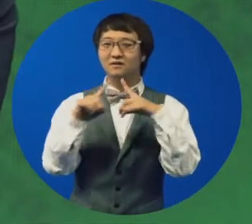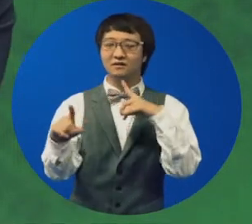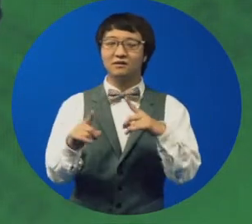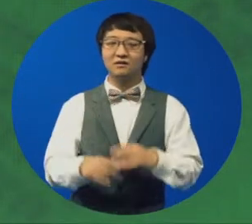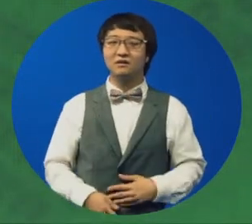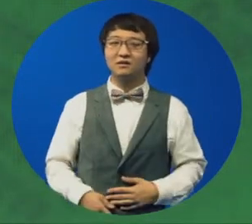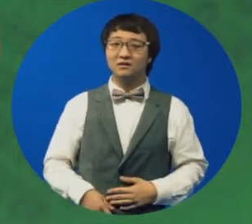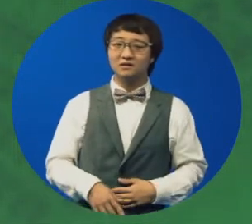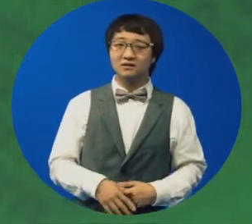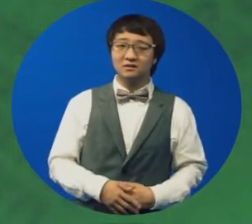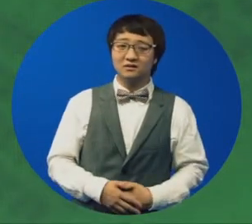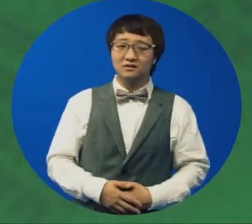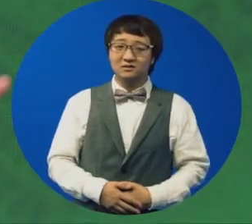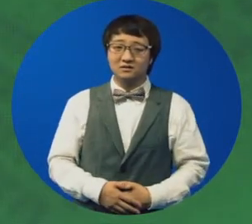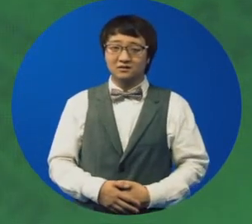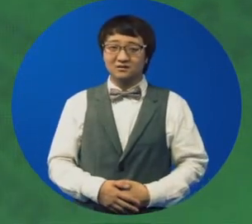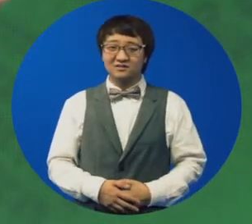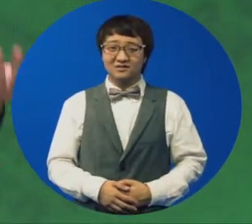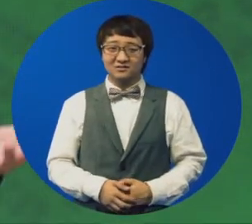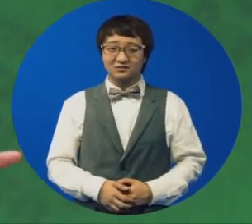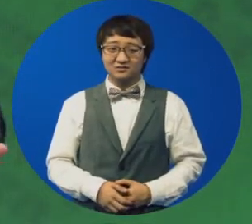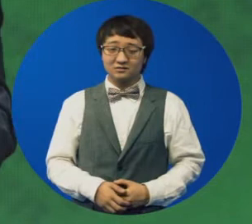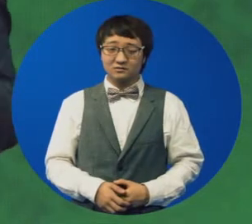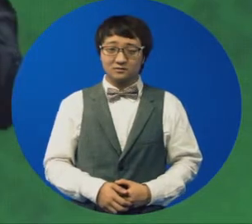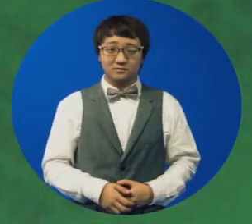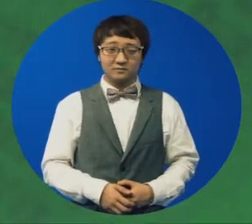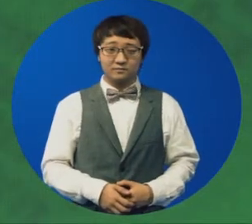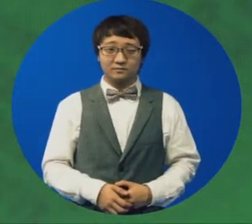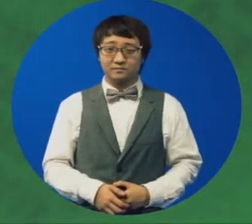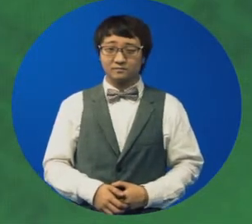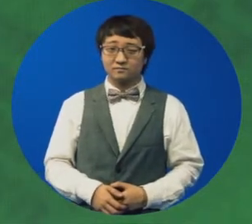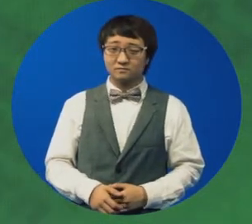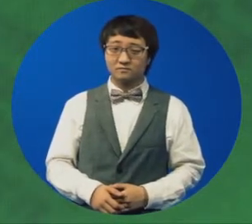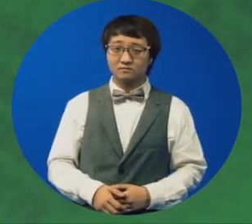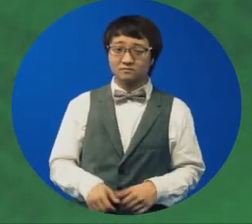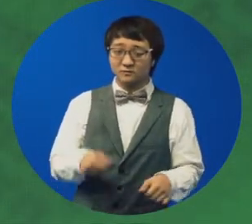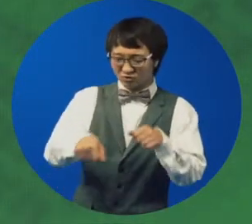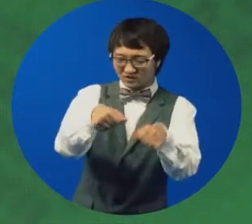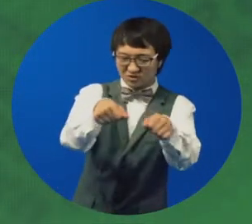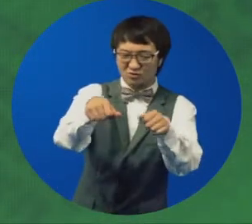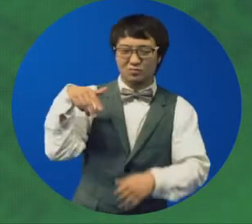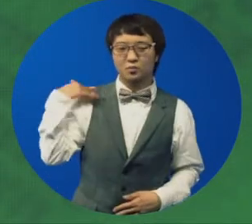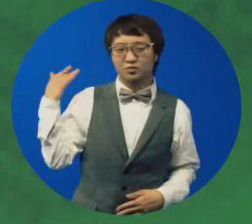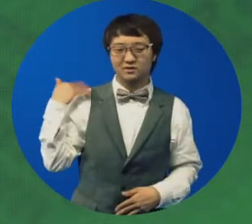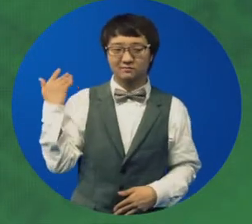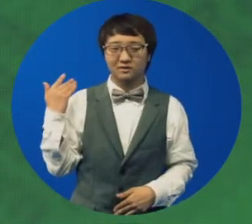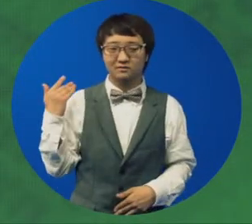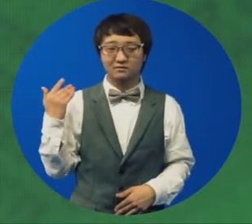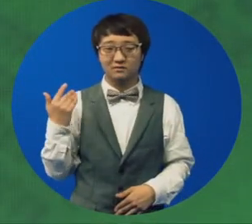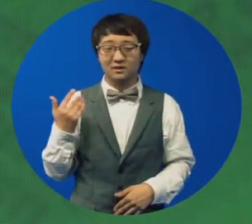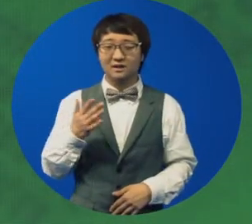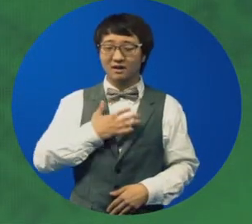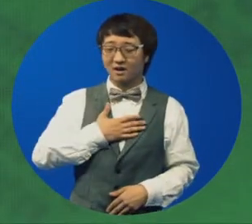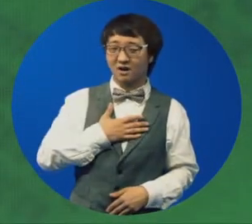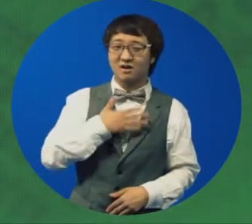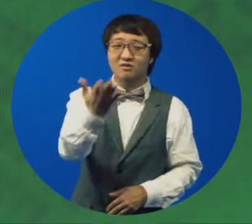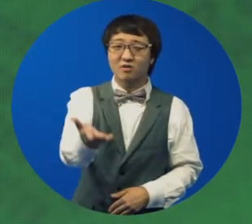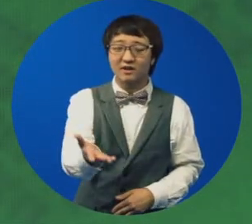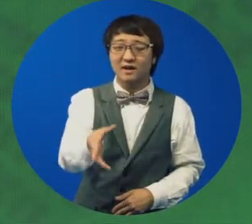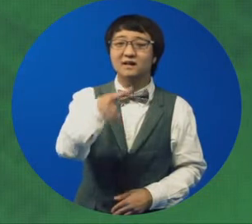그 나의 구체적인 내용들이 성경에 어떤 일이 오고 갔는지 모르지만 내가 너에게 목마르지 아니하는 생수를 주리라. 그